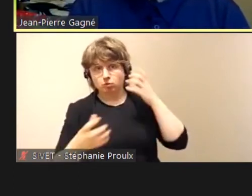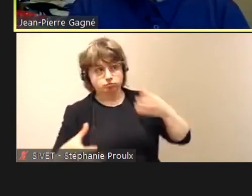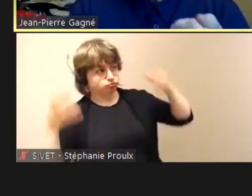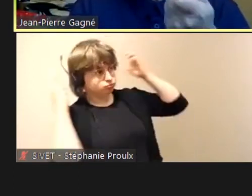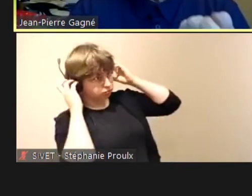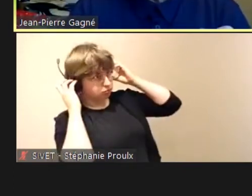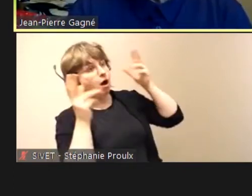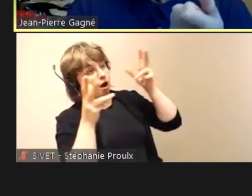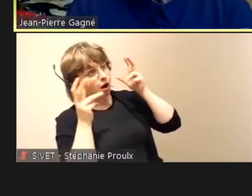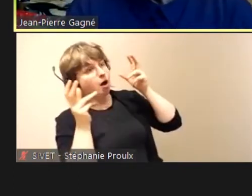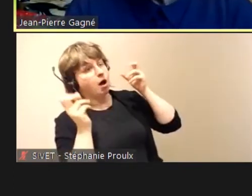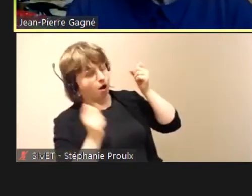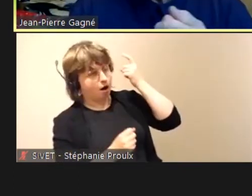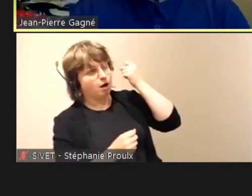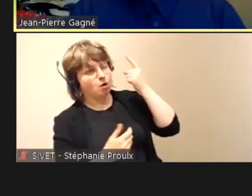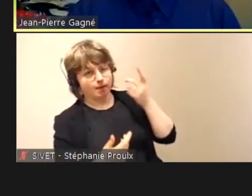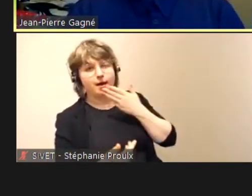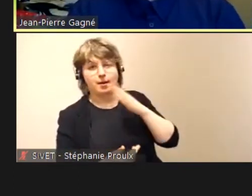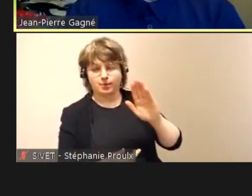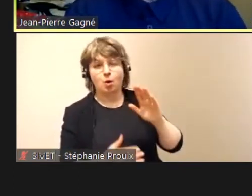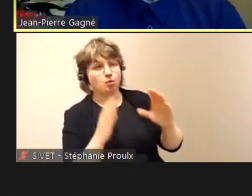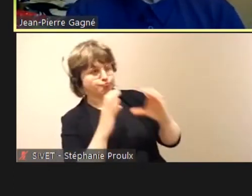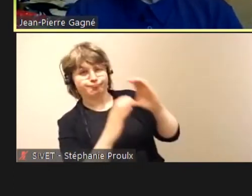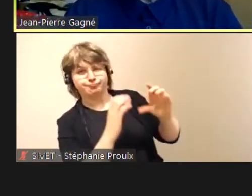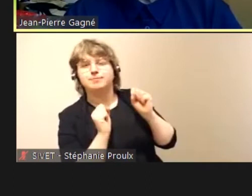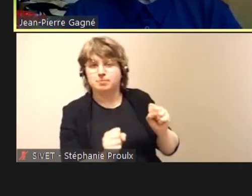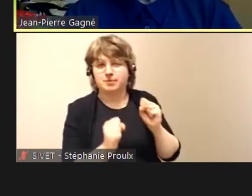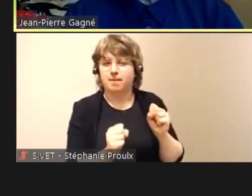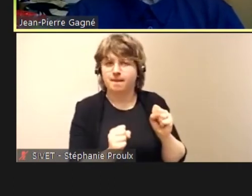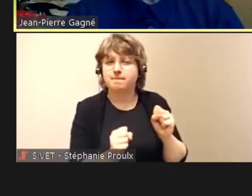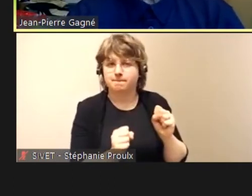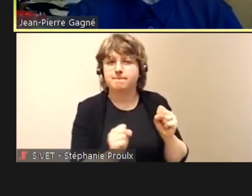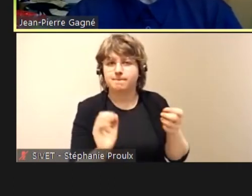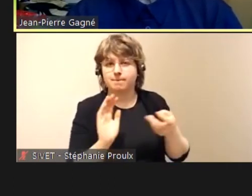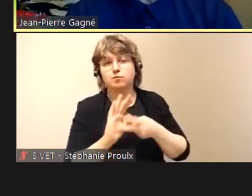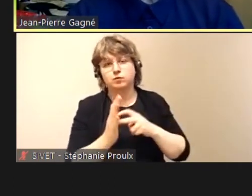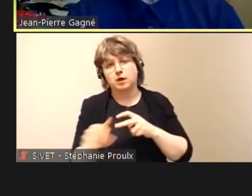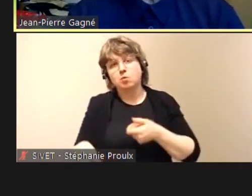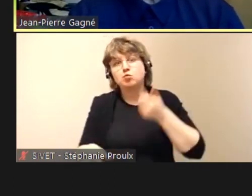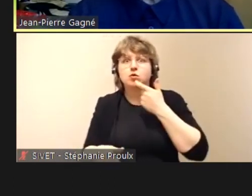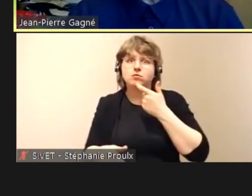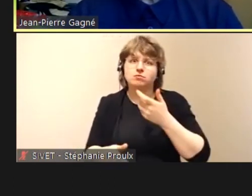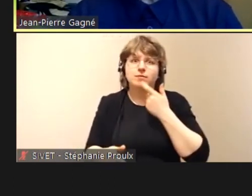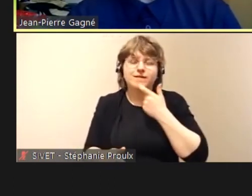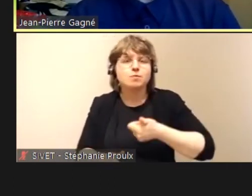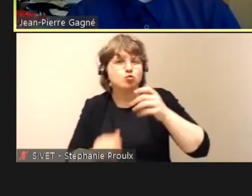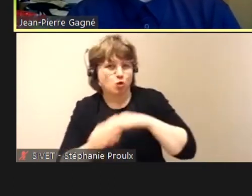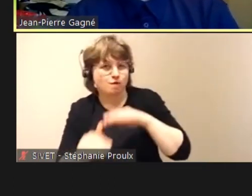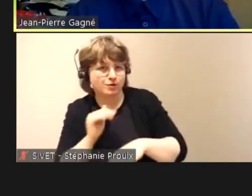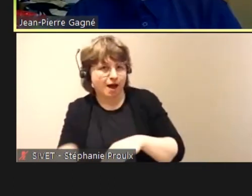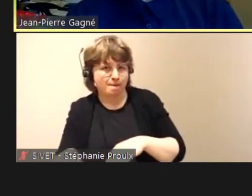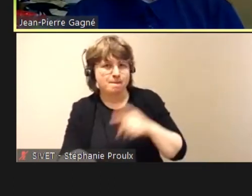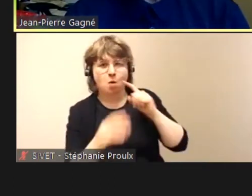puis un microphone, on peut parler et la personne, le son va être amplifié à un niveau qui est confortable pour eux et aller directement dans leurs